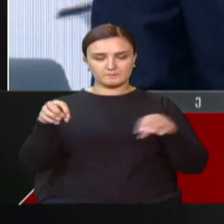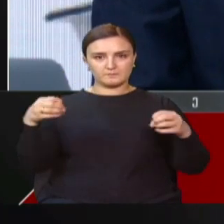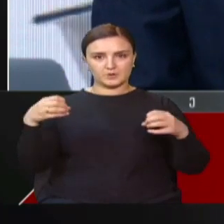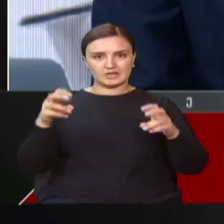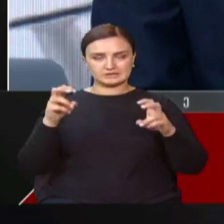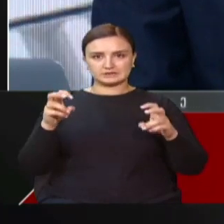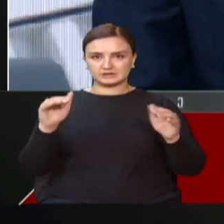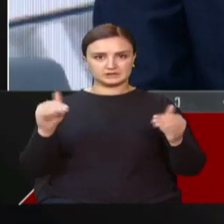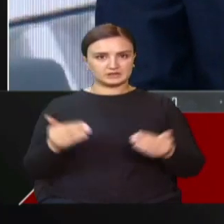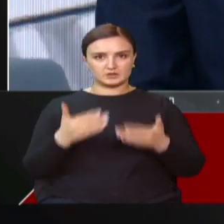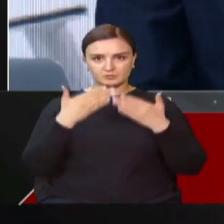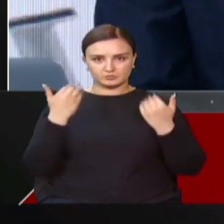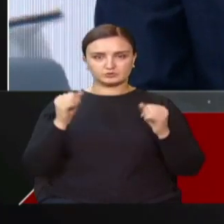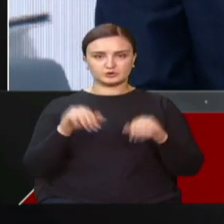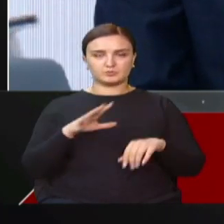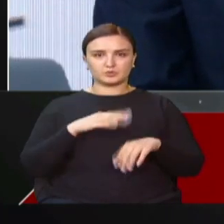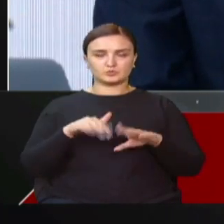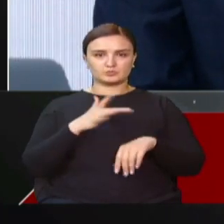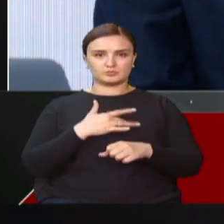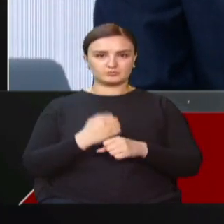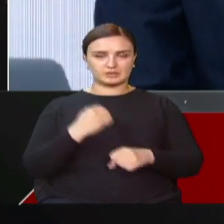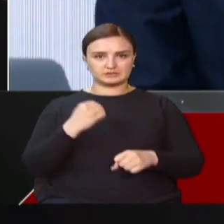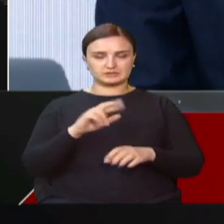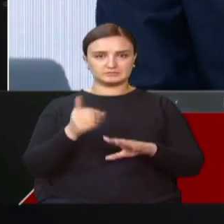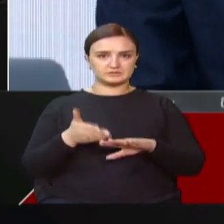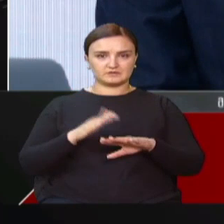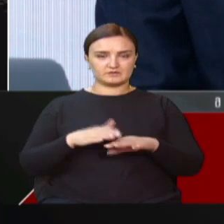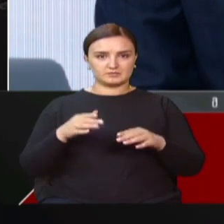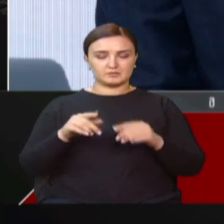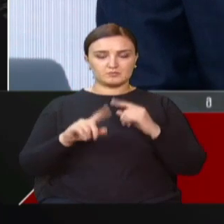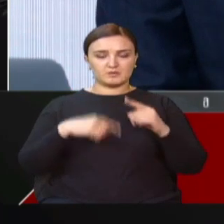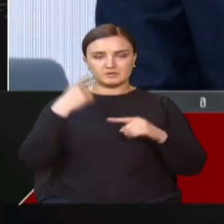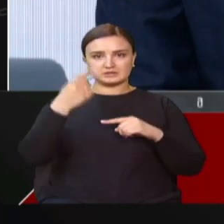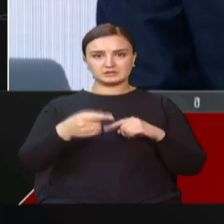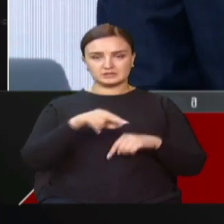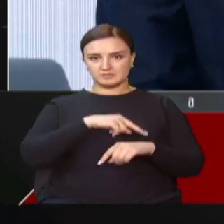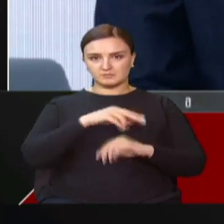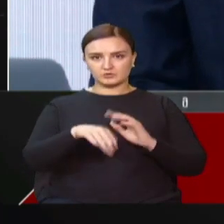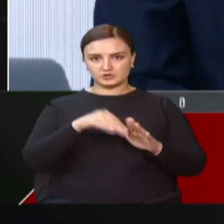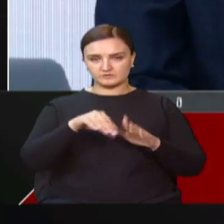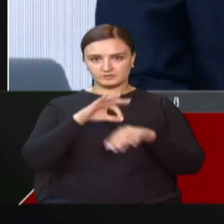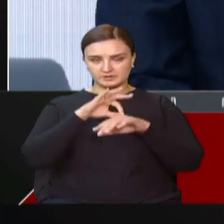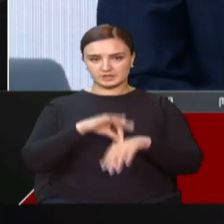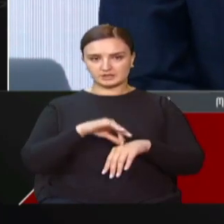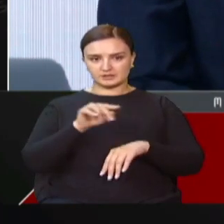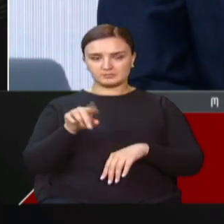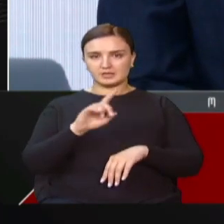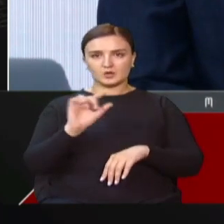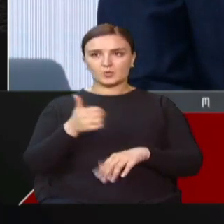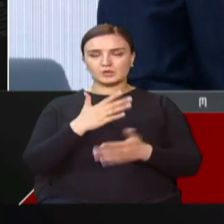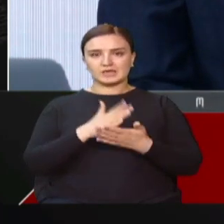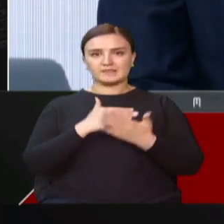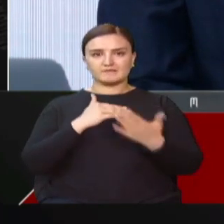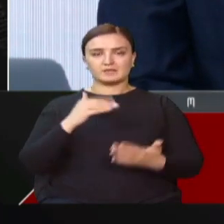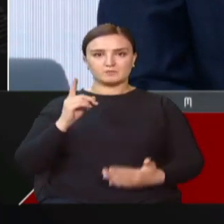და პირიქით შეიძლება ითქვას, რომ უფრო ხისტი ხდება და მწვავდება. მომავალ წელს საპარლამენტო არჩევნები ტარდება. როგორი არის